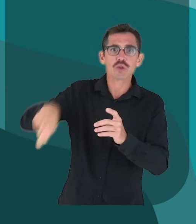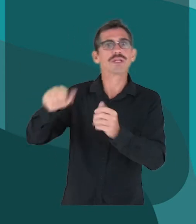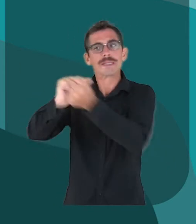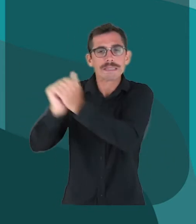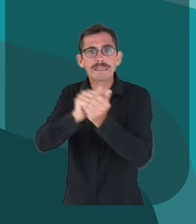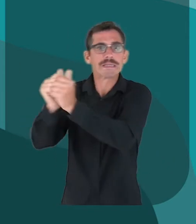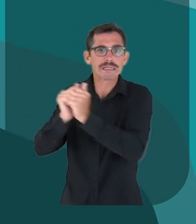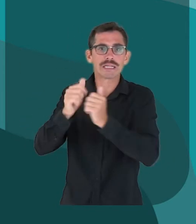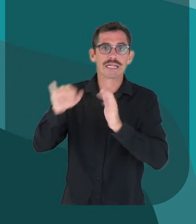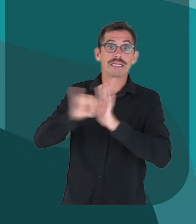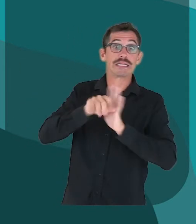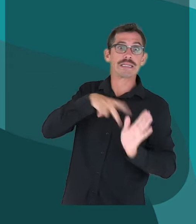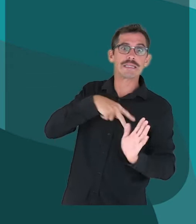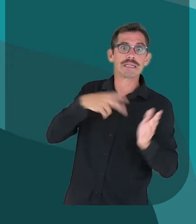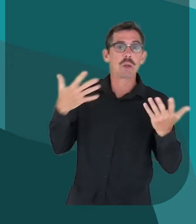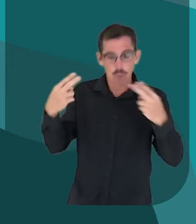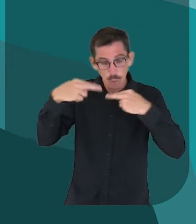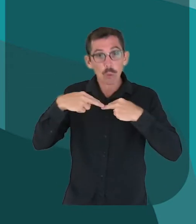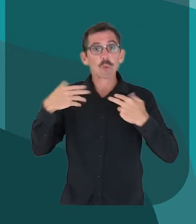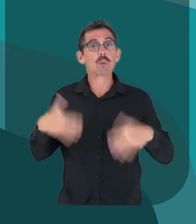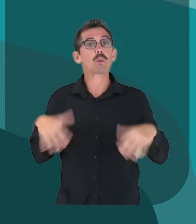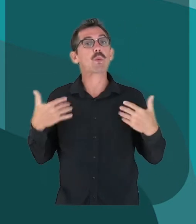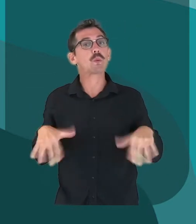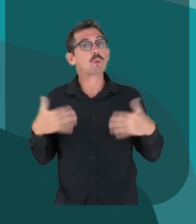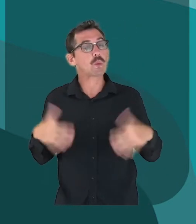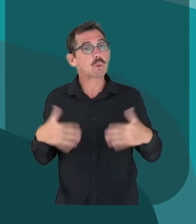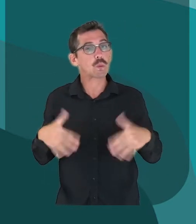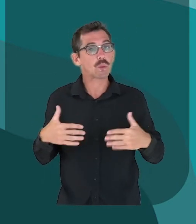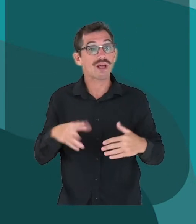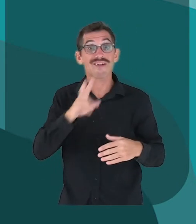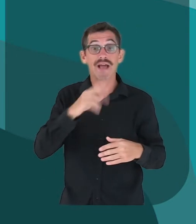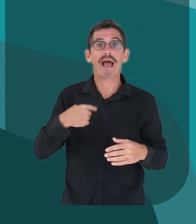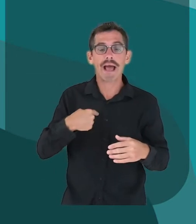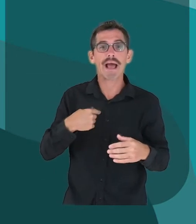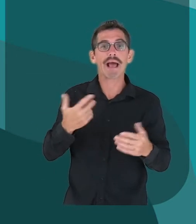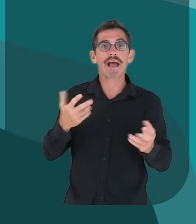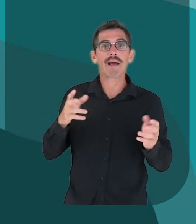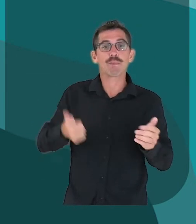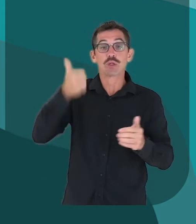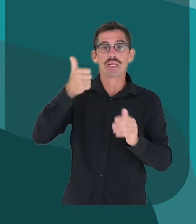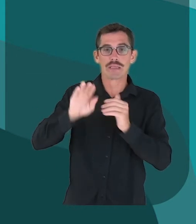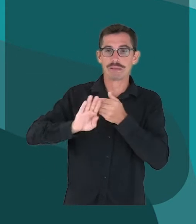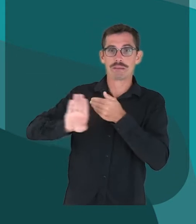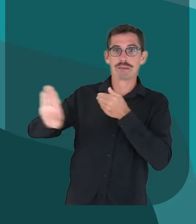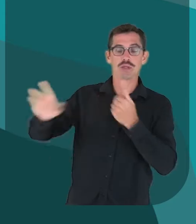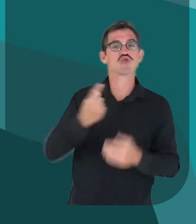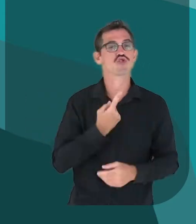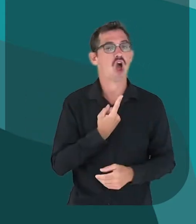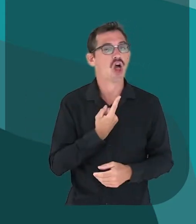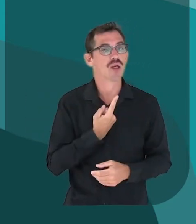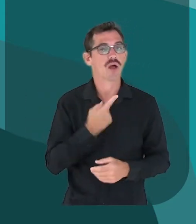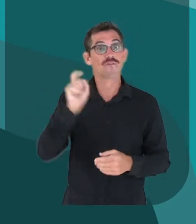monde. Au niveau de mon identité, ça a fait en sorte que je me suis vraiment rapproché de ma solitude,